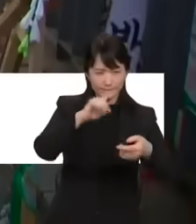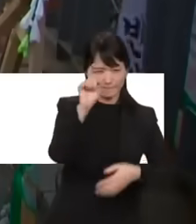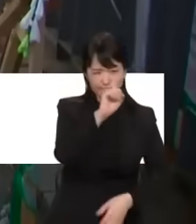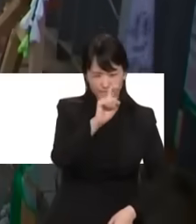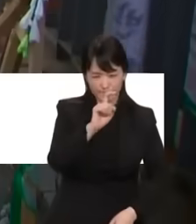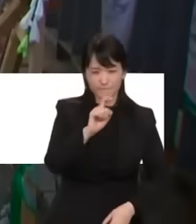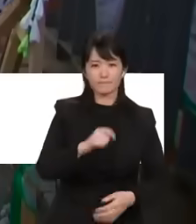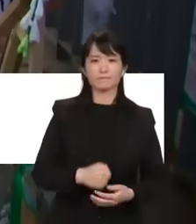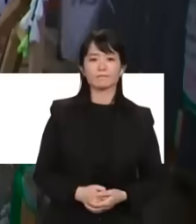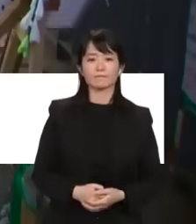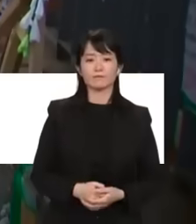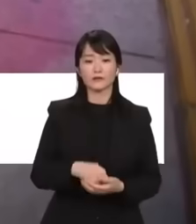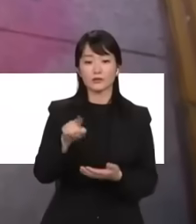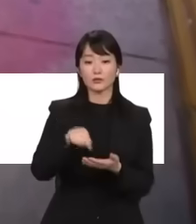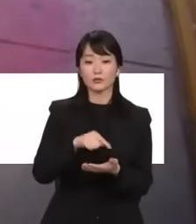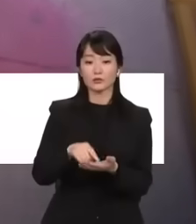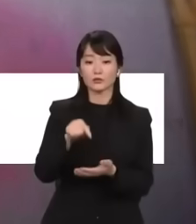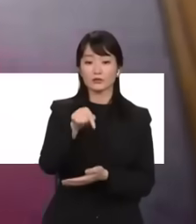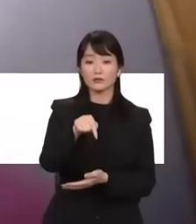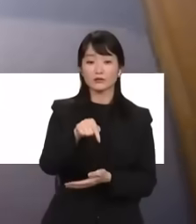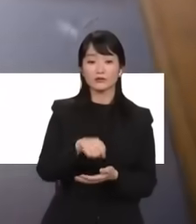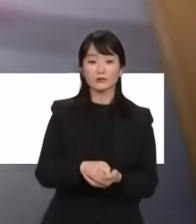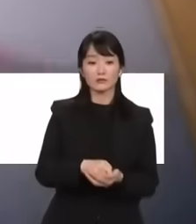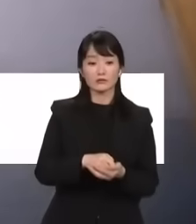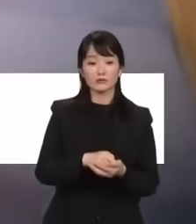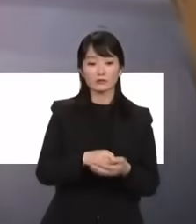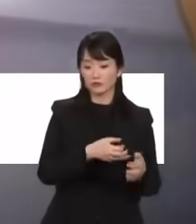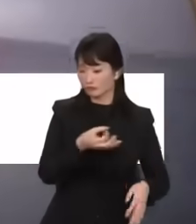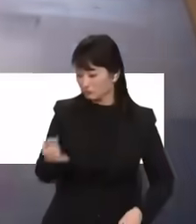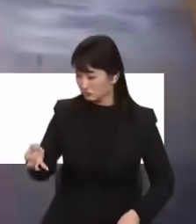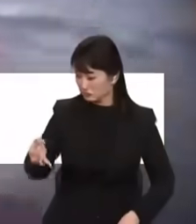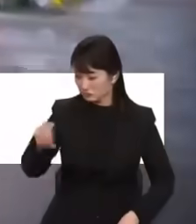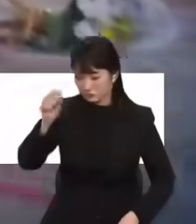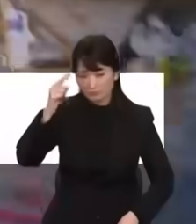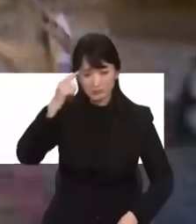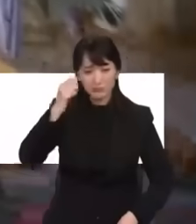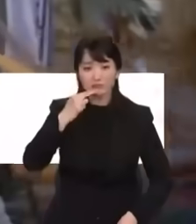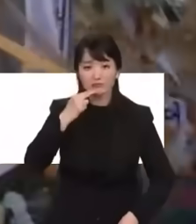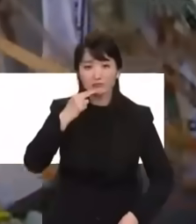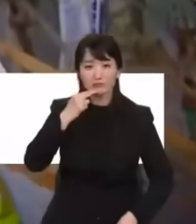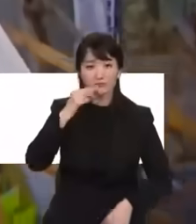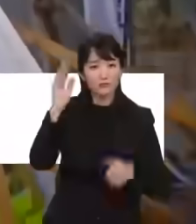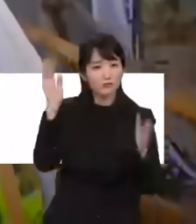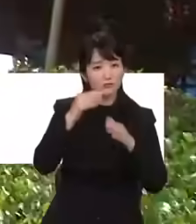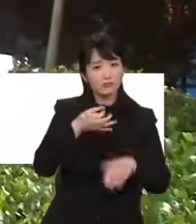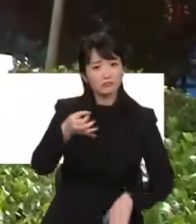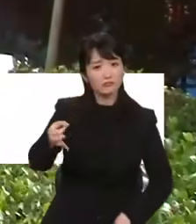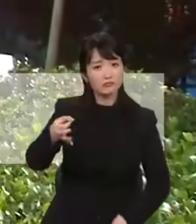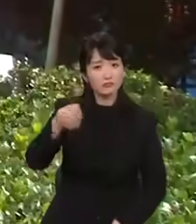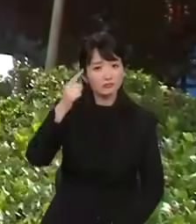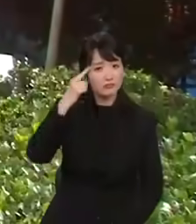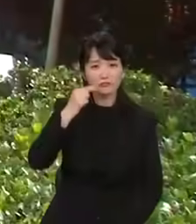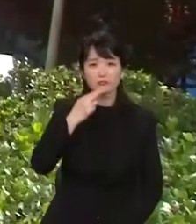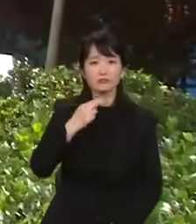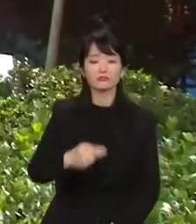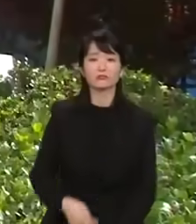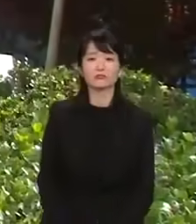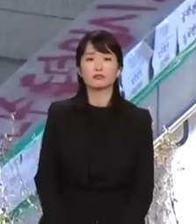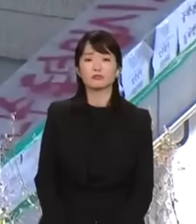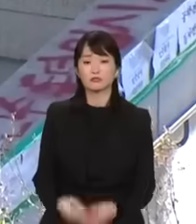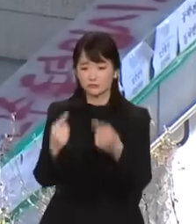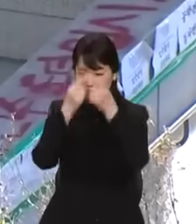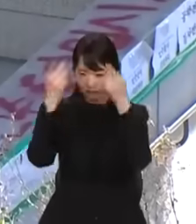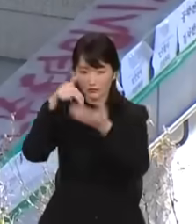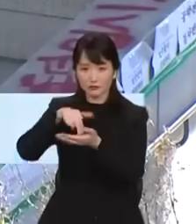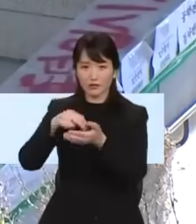건데 손해에 대해서 저희 낼 생각이 없고 그리고 학생들도 낼 생각이 없습니다. 학교 측은 법적